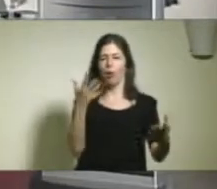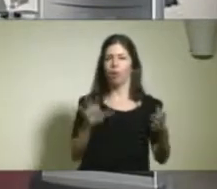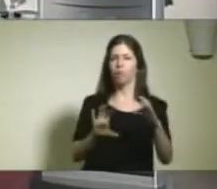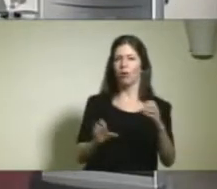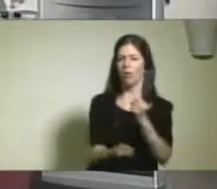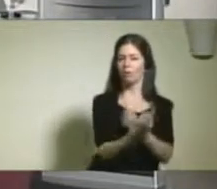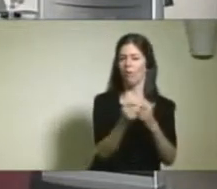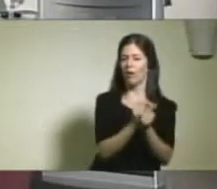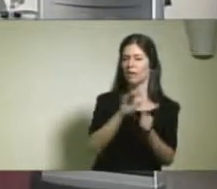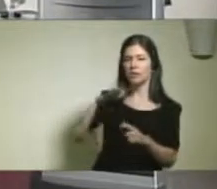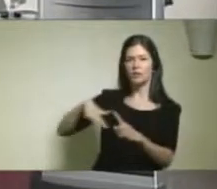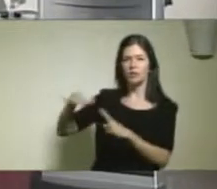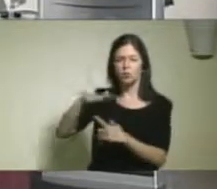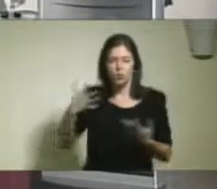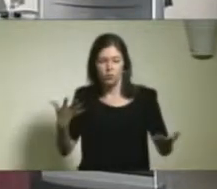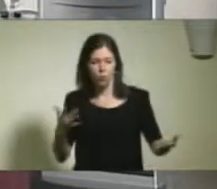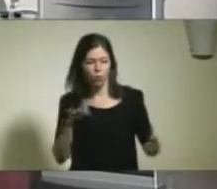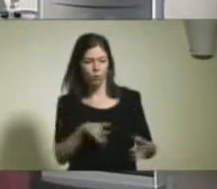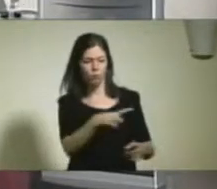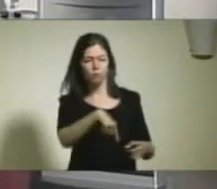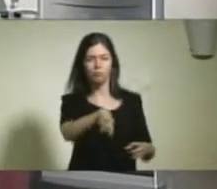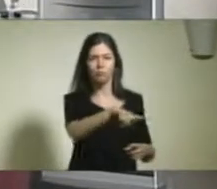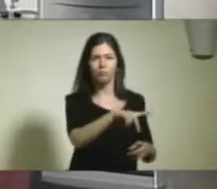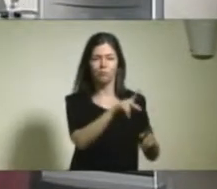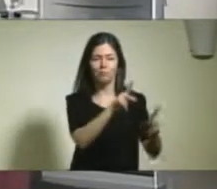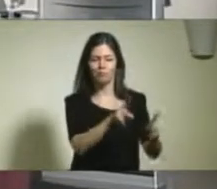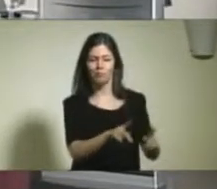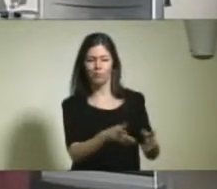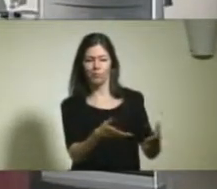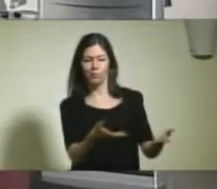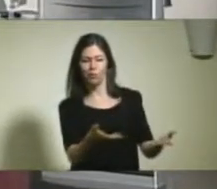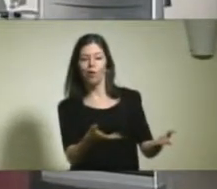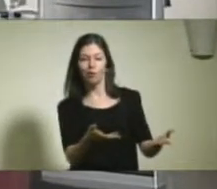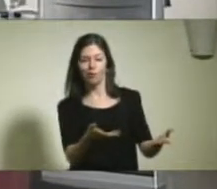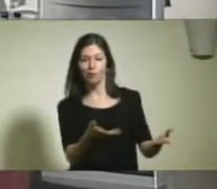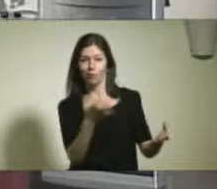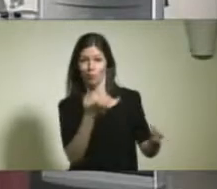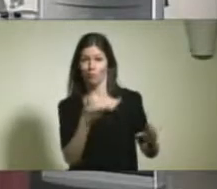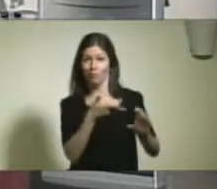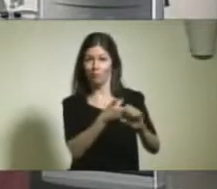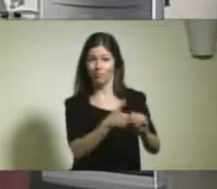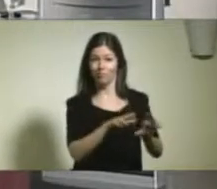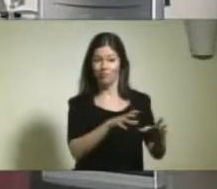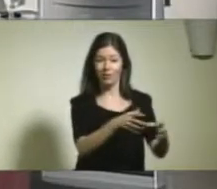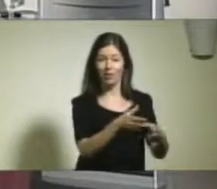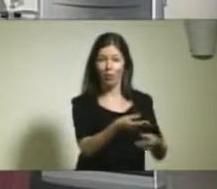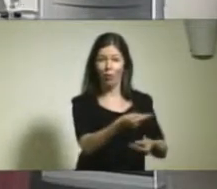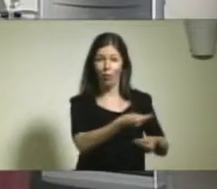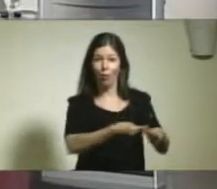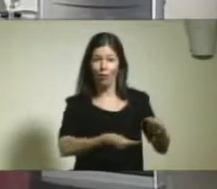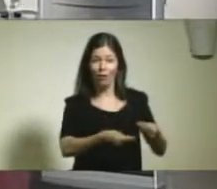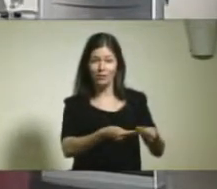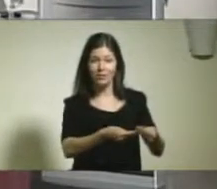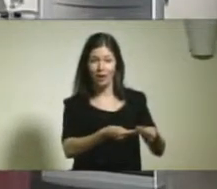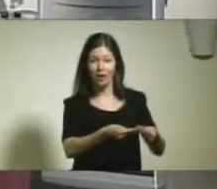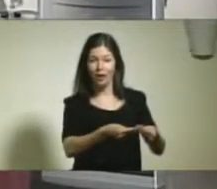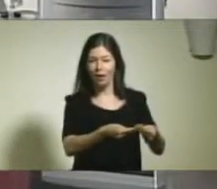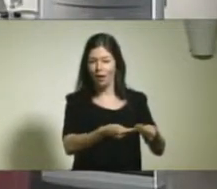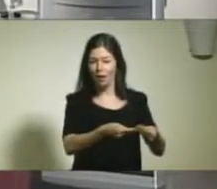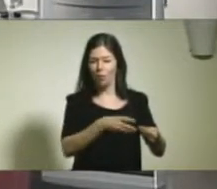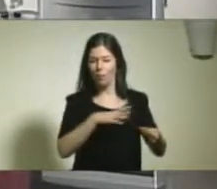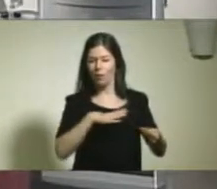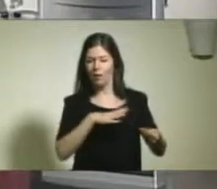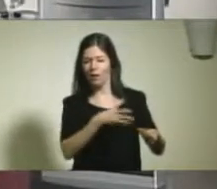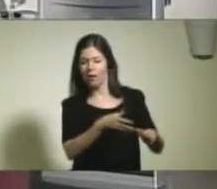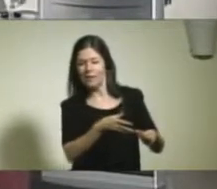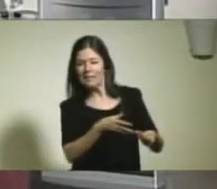que les gens se disent, bon, je m'en vais dans le secteur commercial, mais là, c'est un peu, ça va être extrêmement difficile.